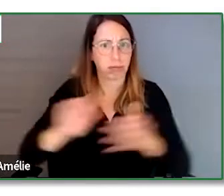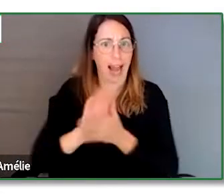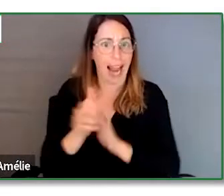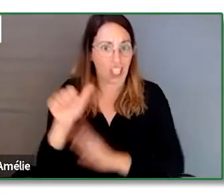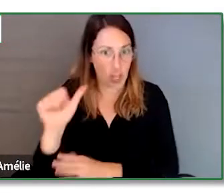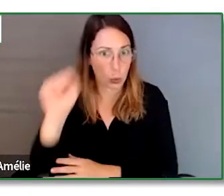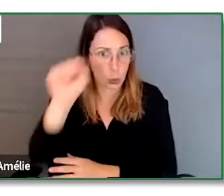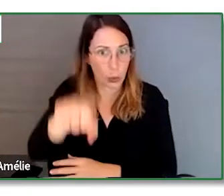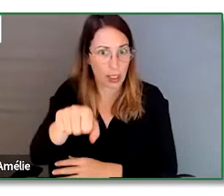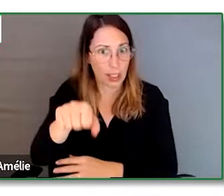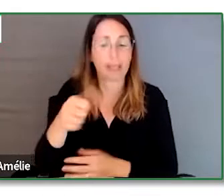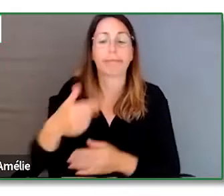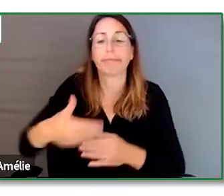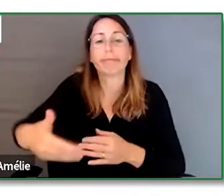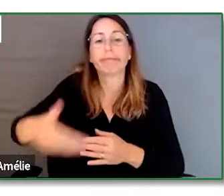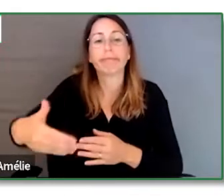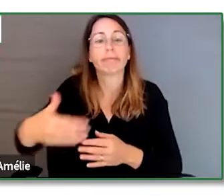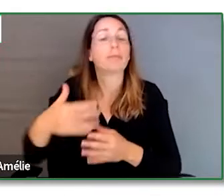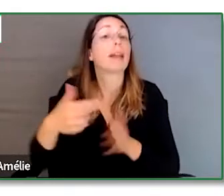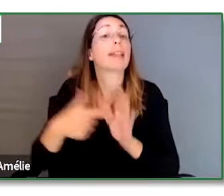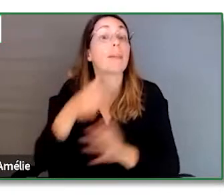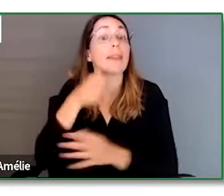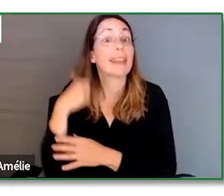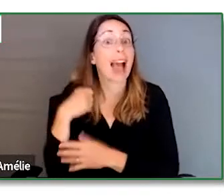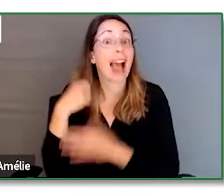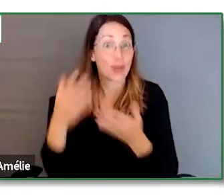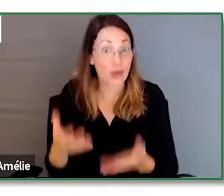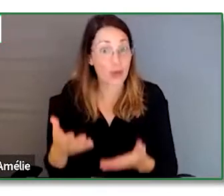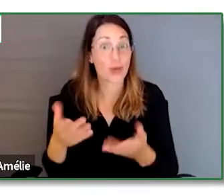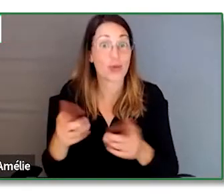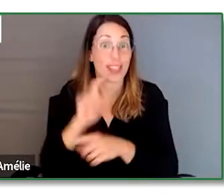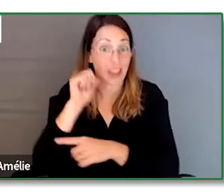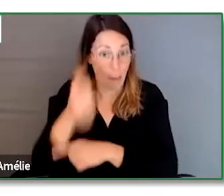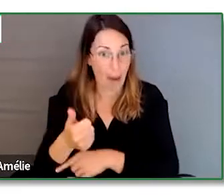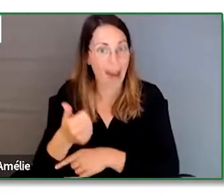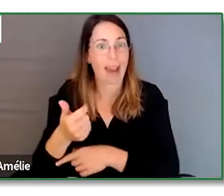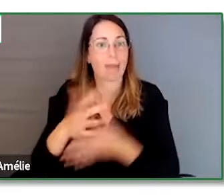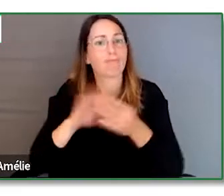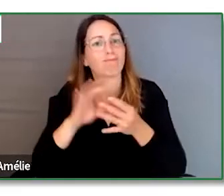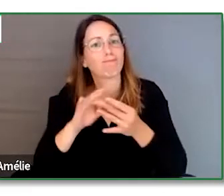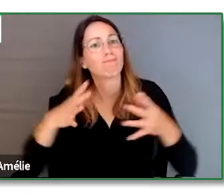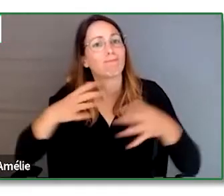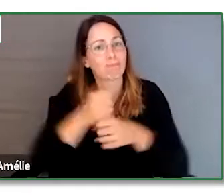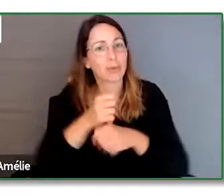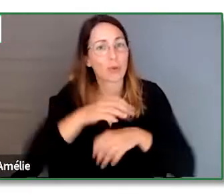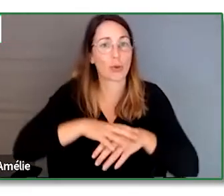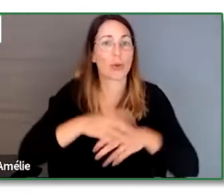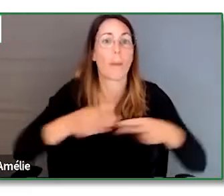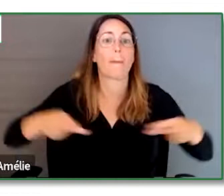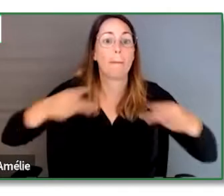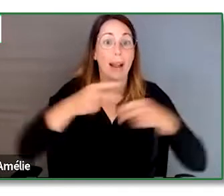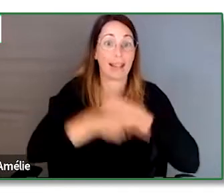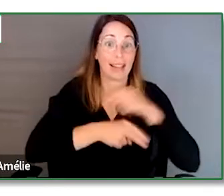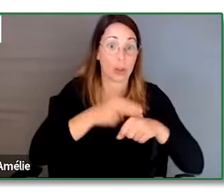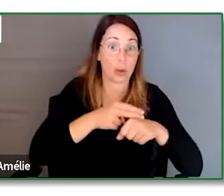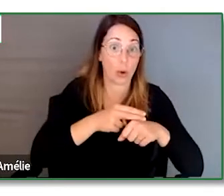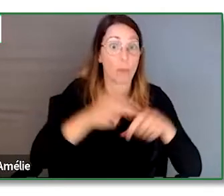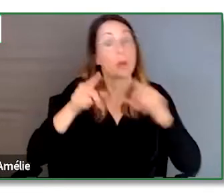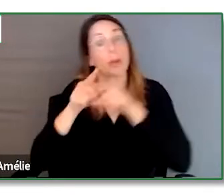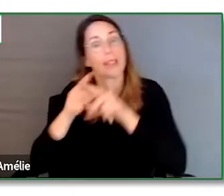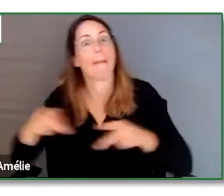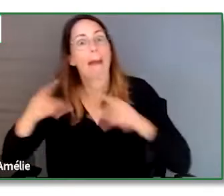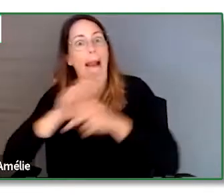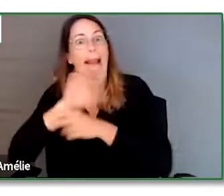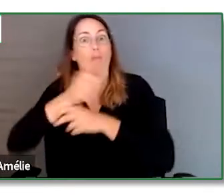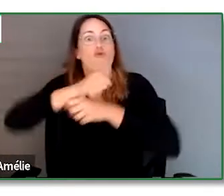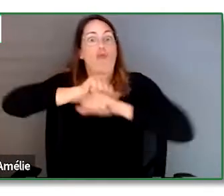hier, aujourd'hui et demain, de parcs nationaux, mais Parc Canada, c'est beaucoup plus gros et les gens qui travaillent